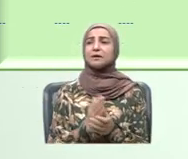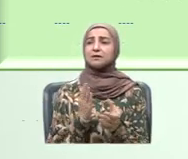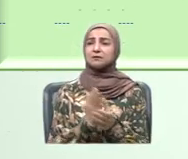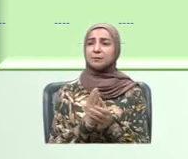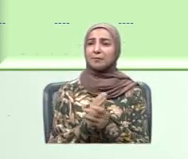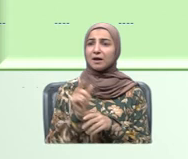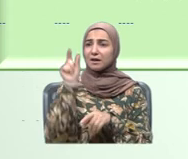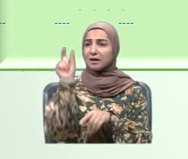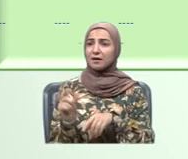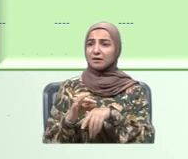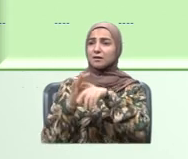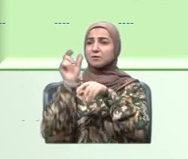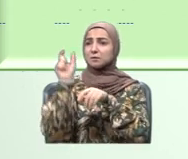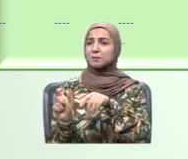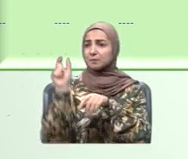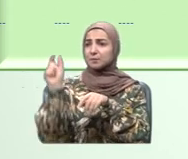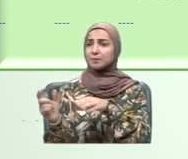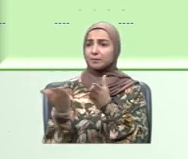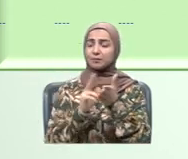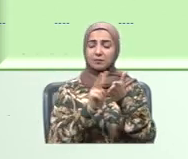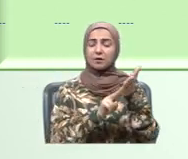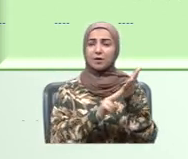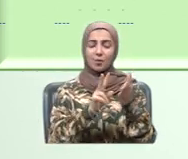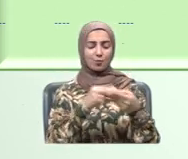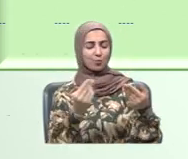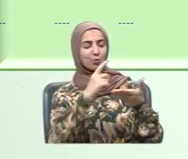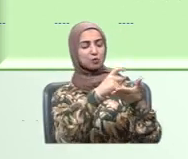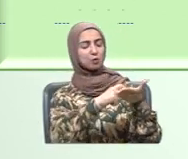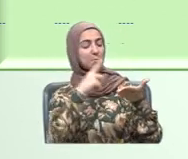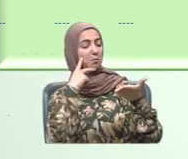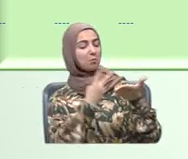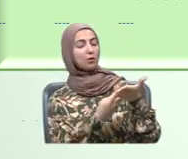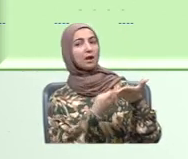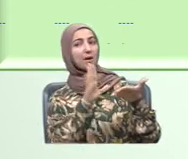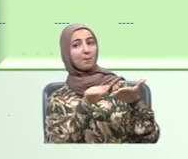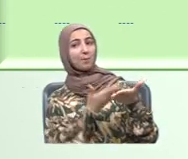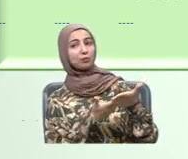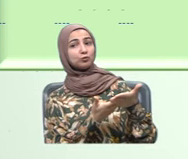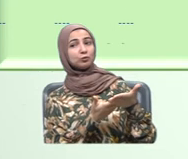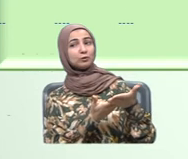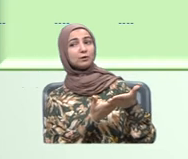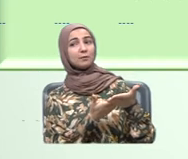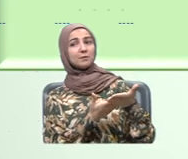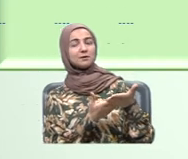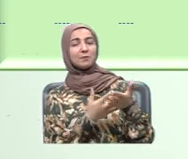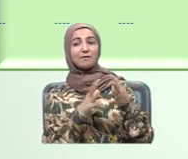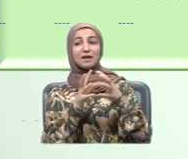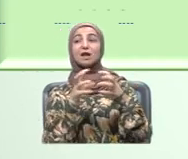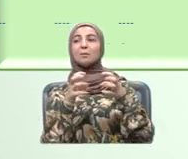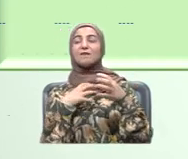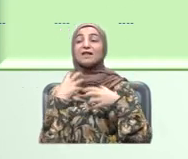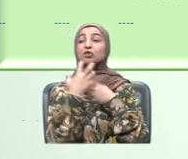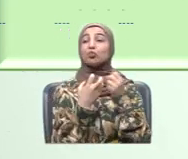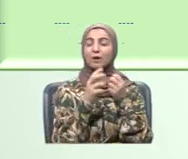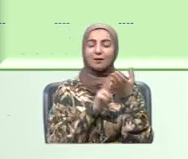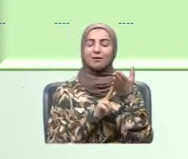إلى العزوف عن القراءة والمطالعة، إذ لم يجدوا ما يستهويهم من